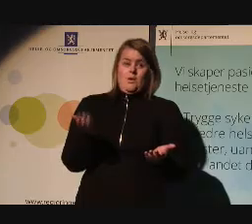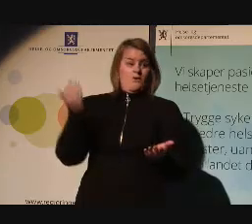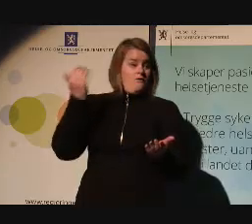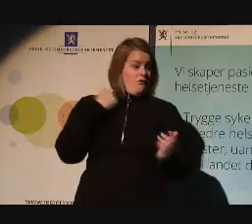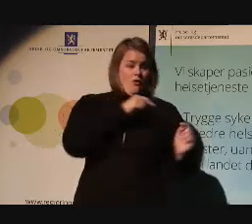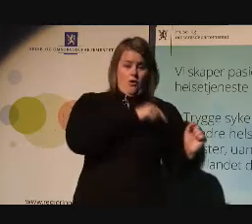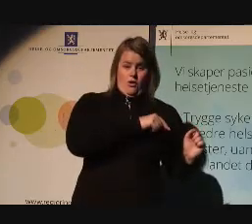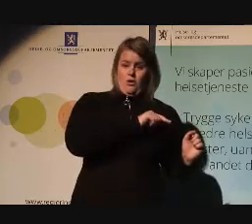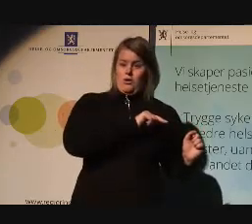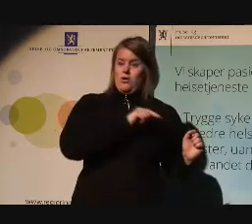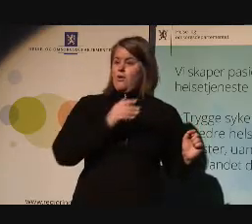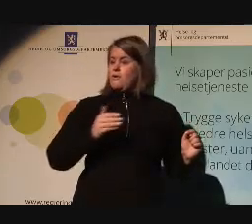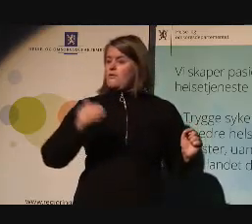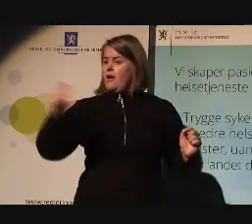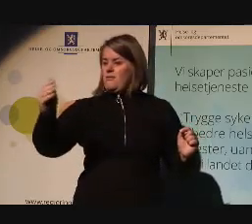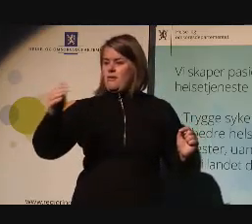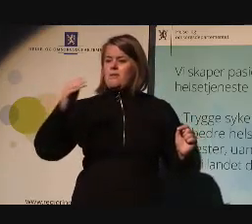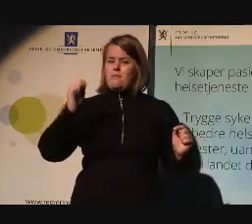gjør heller ikke det